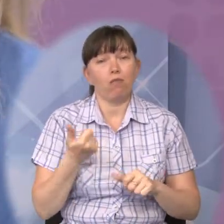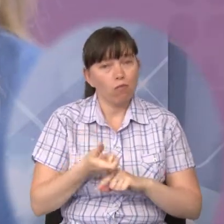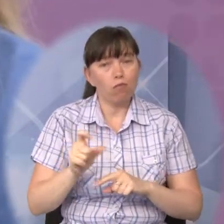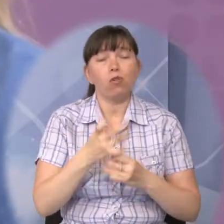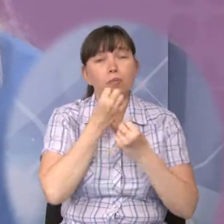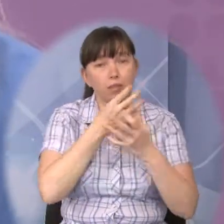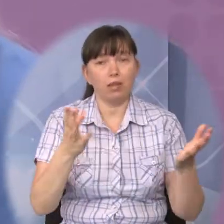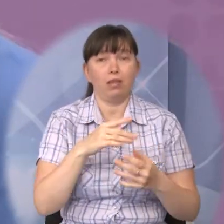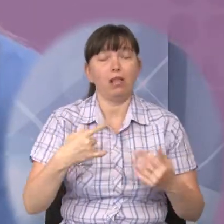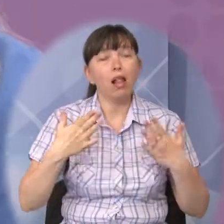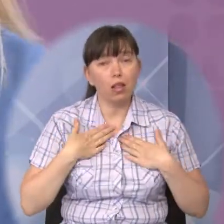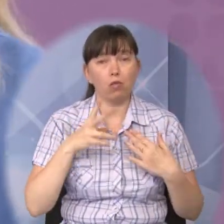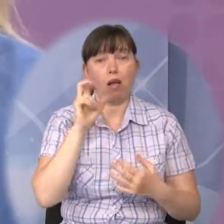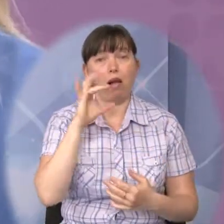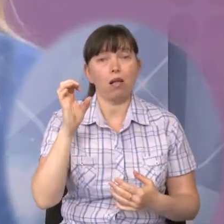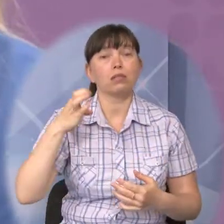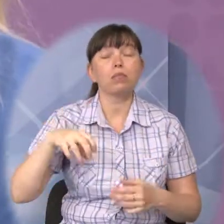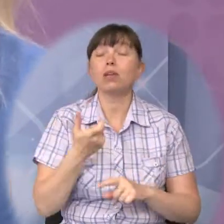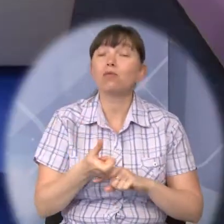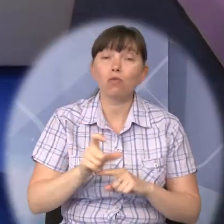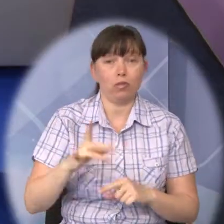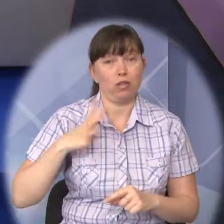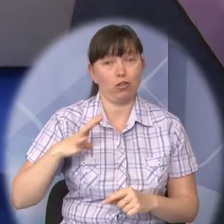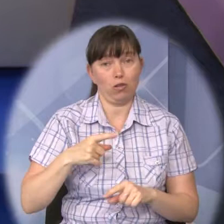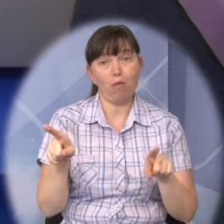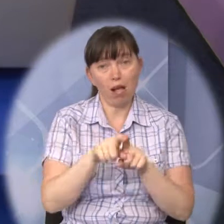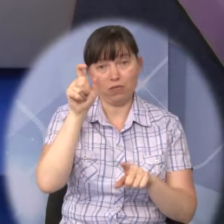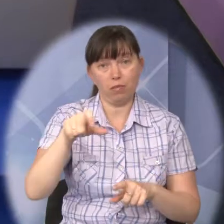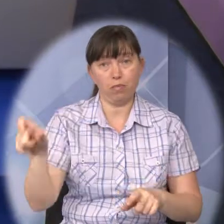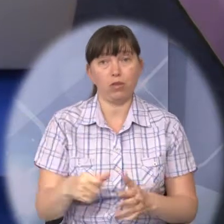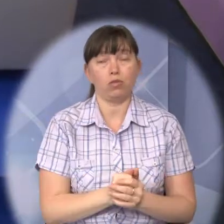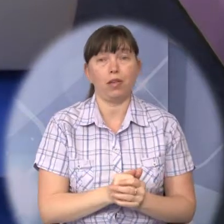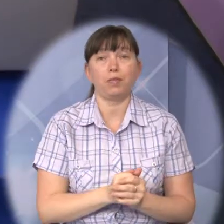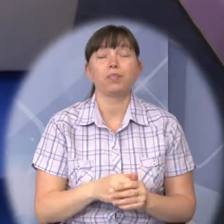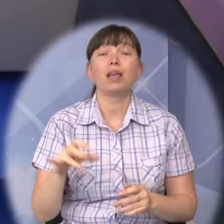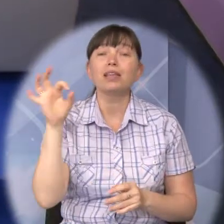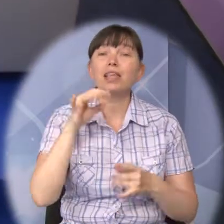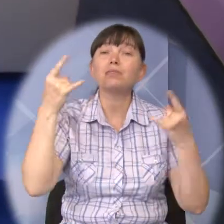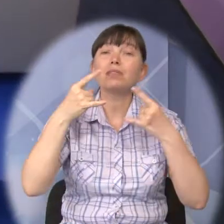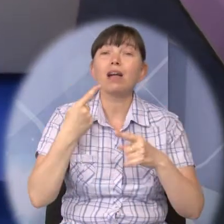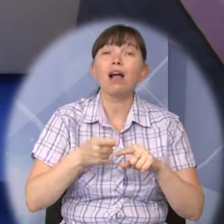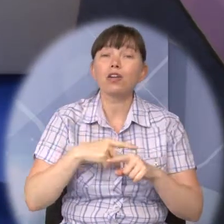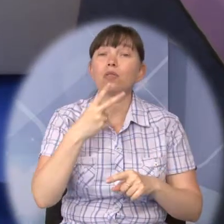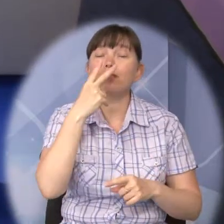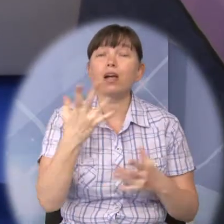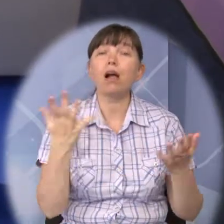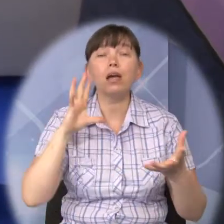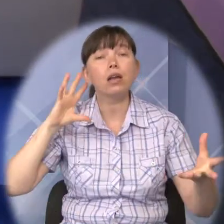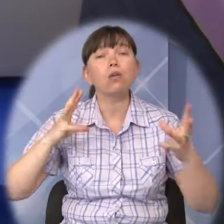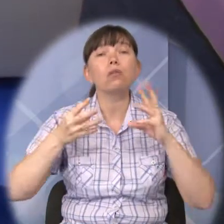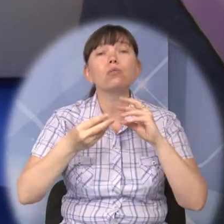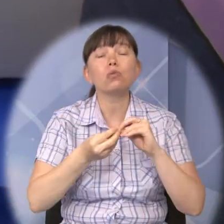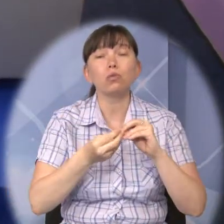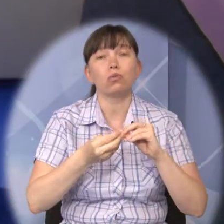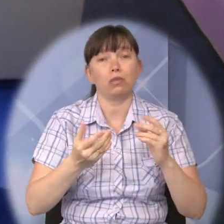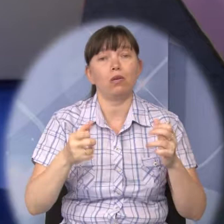binevenită în echipa Casmed și o așteptăm cu mare drag. Revenind la subiectul pe care l-ați vizionat, ce concluzii putem trage pe marginea acestei